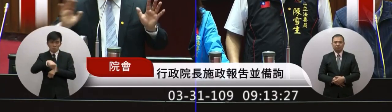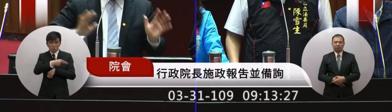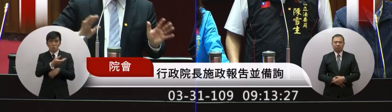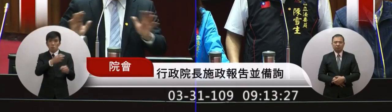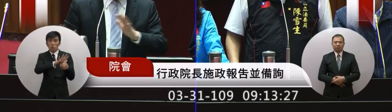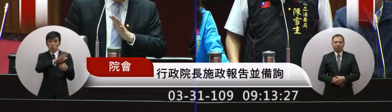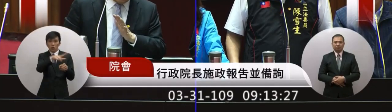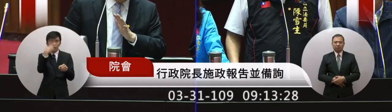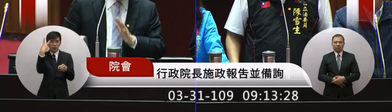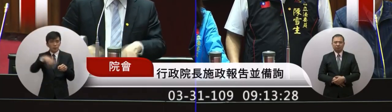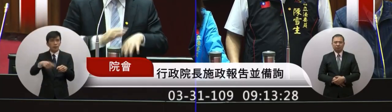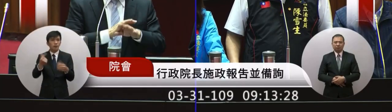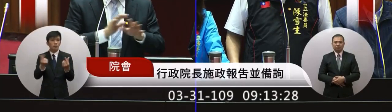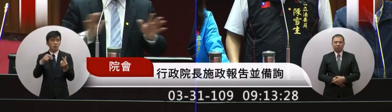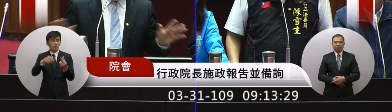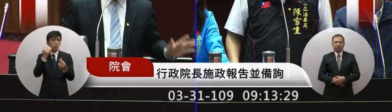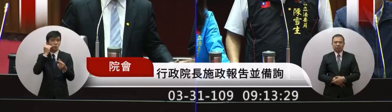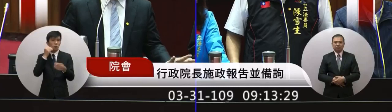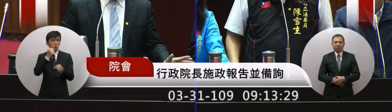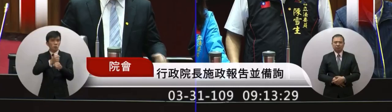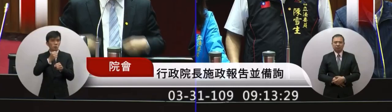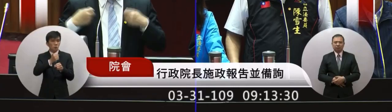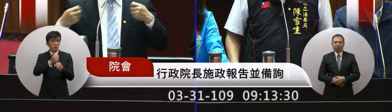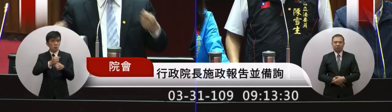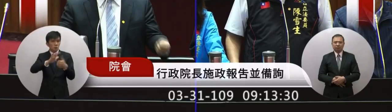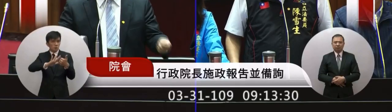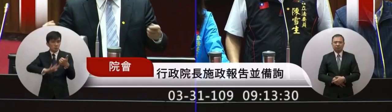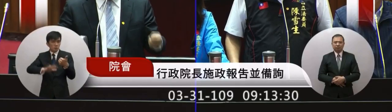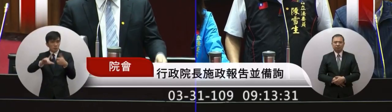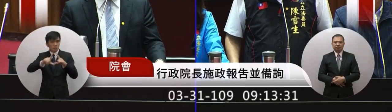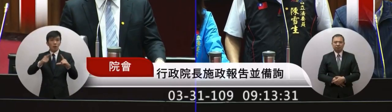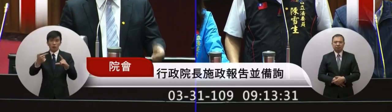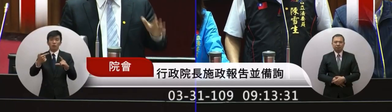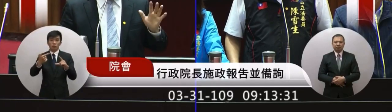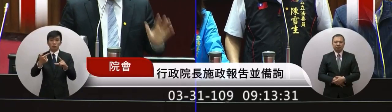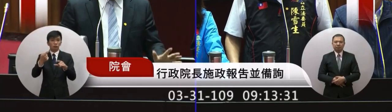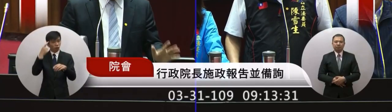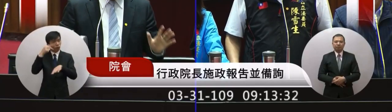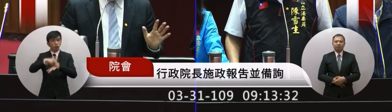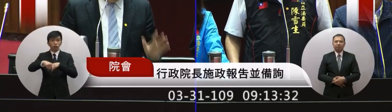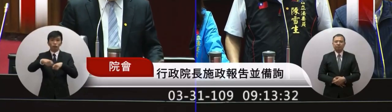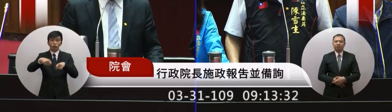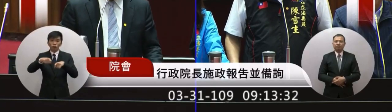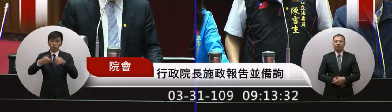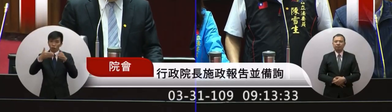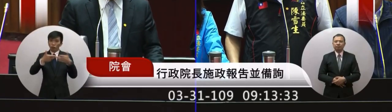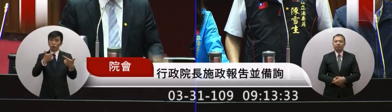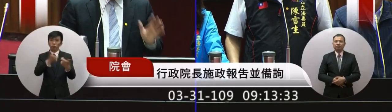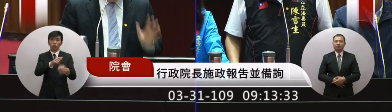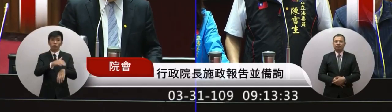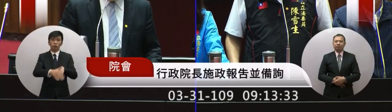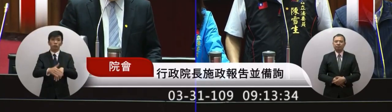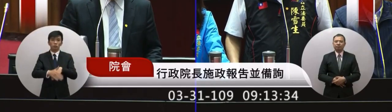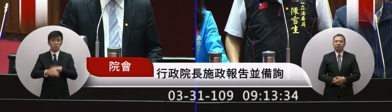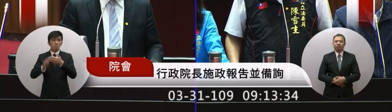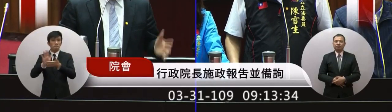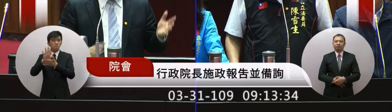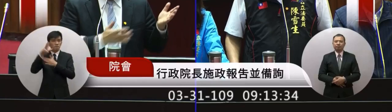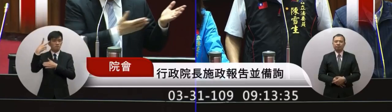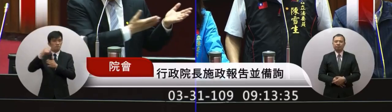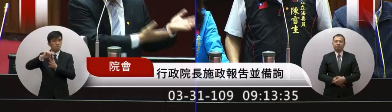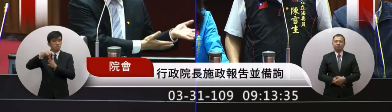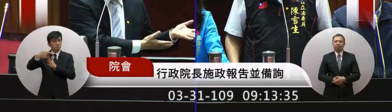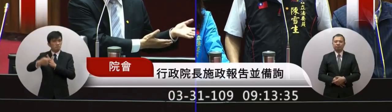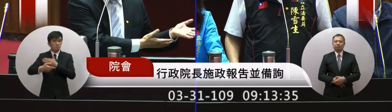哪个行业受冲击等等，这个都来考量，都来怎么样子做。那后续还有很多很详细，